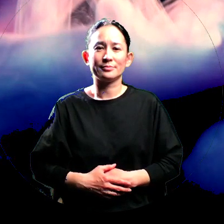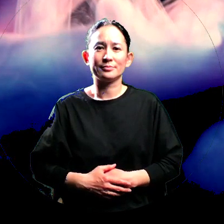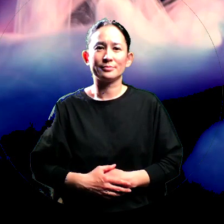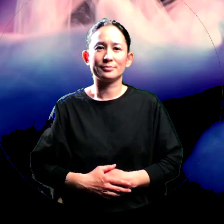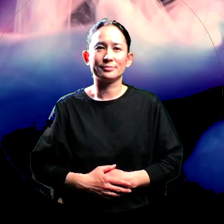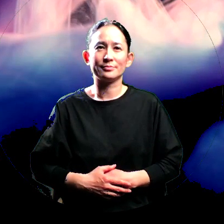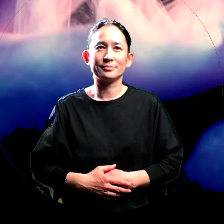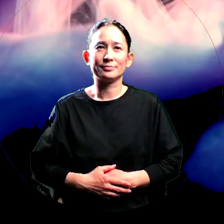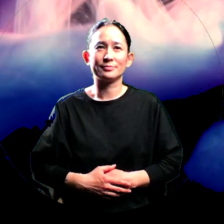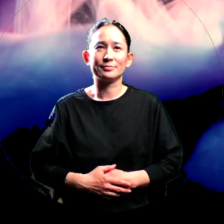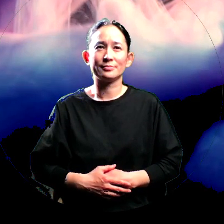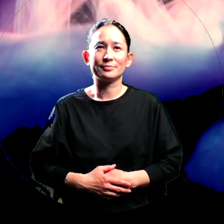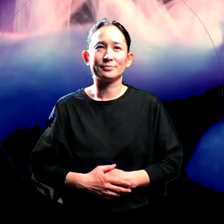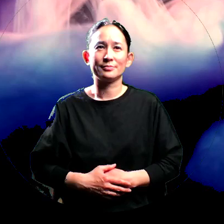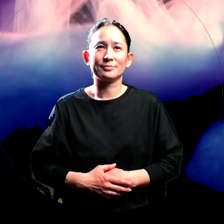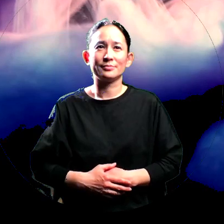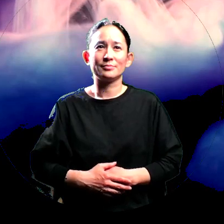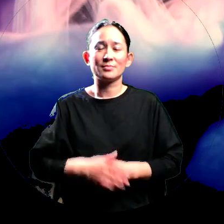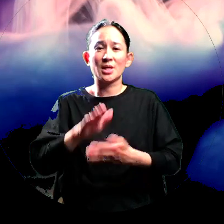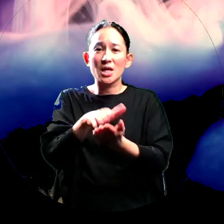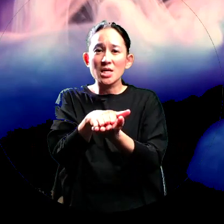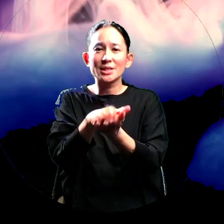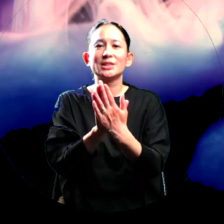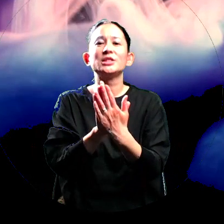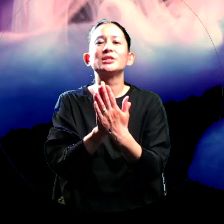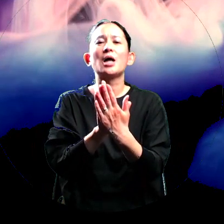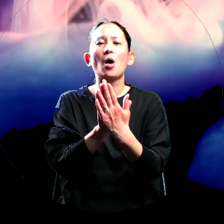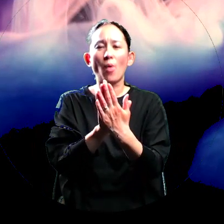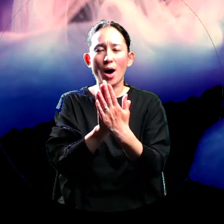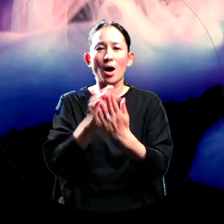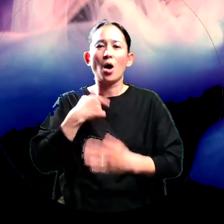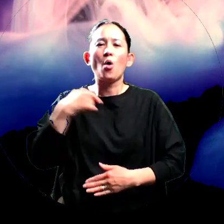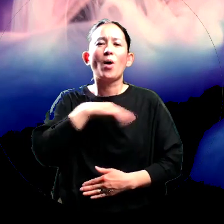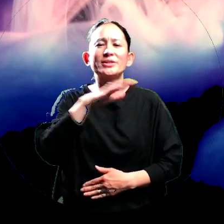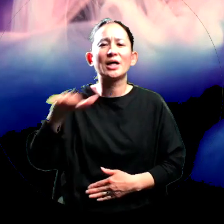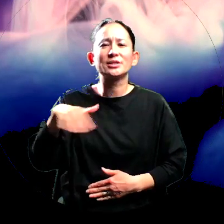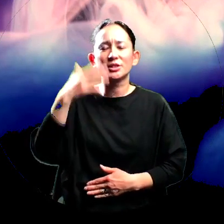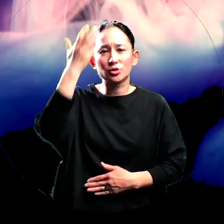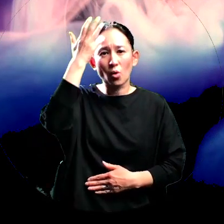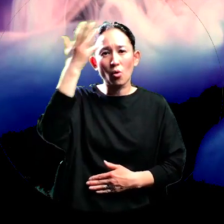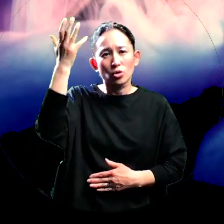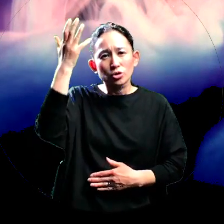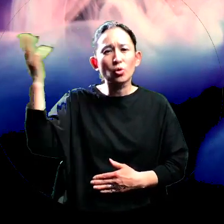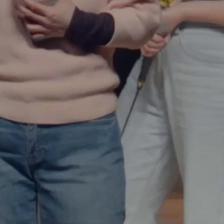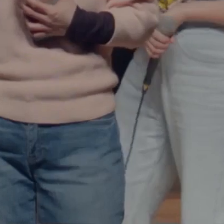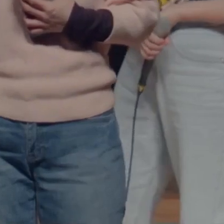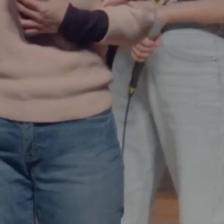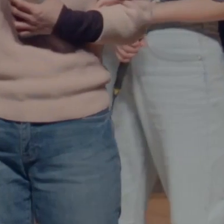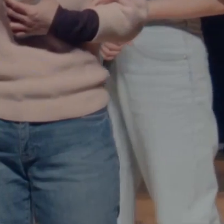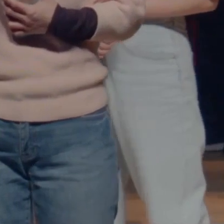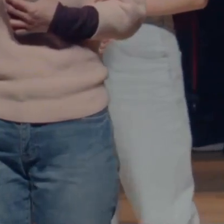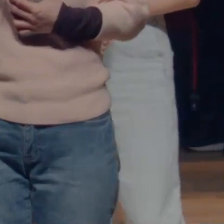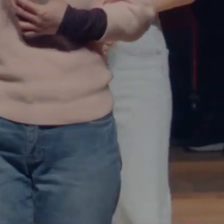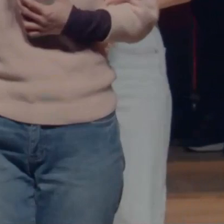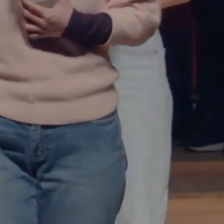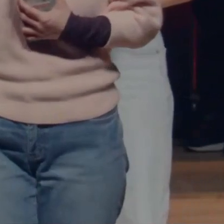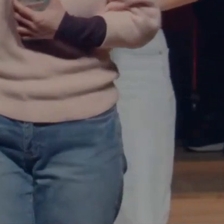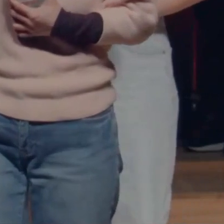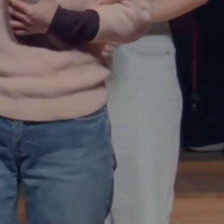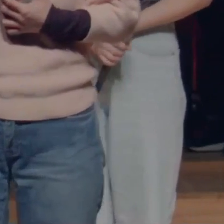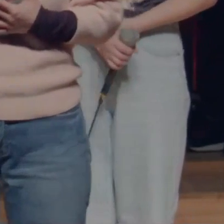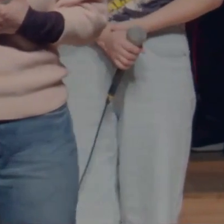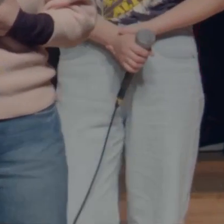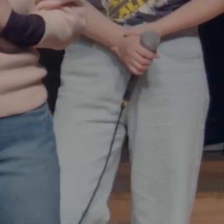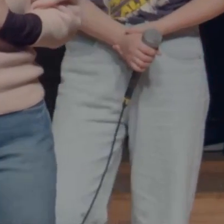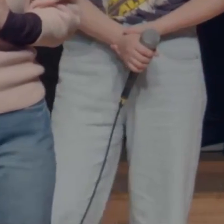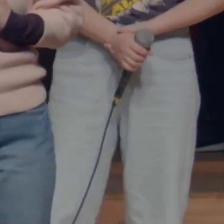not understand this. イースターの出来事は私たちの想像を超えている。私たちの理解をはるかに超えています。 The events of Easter is beyond